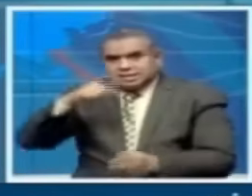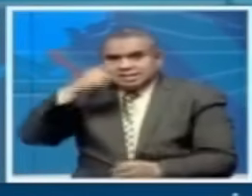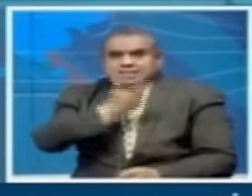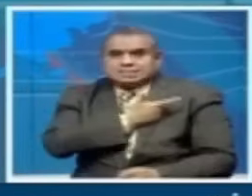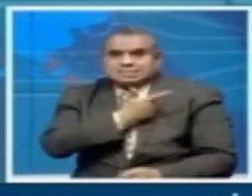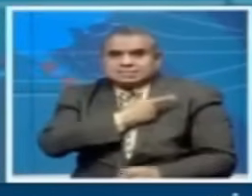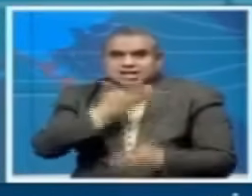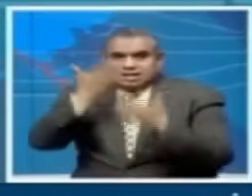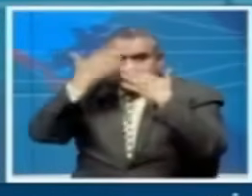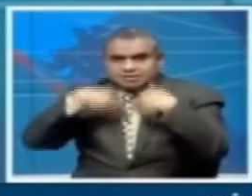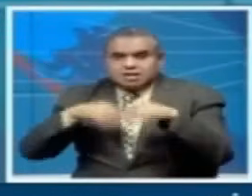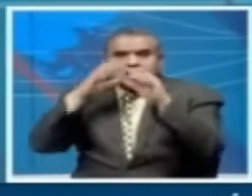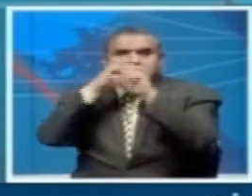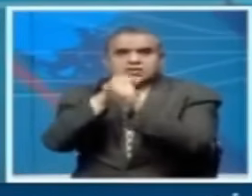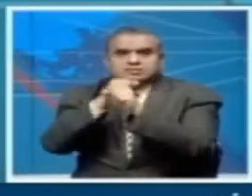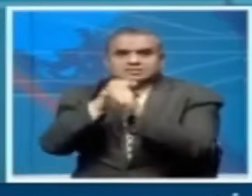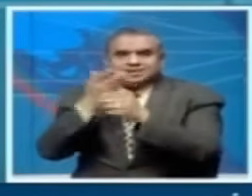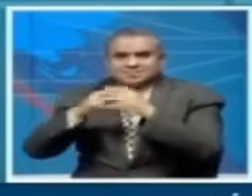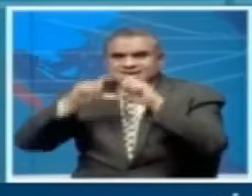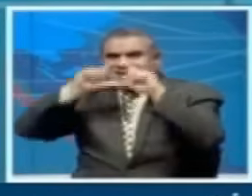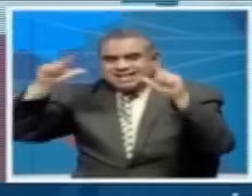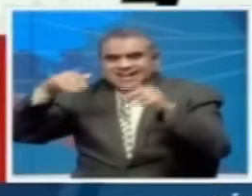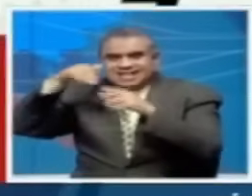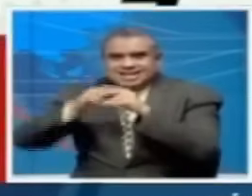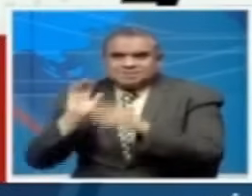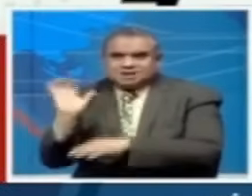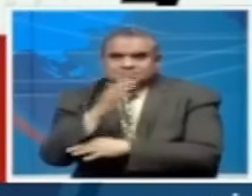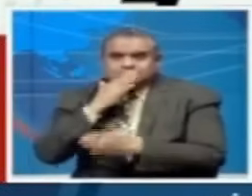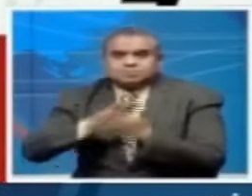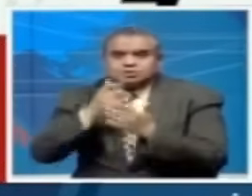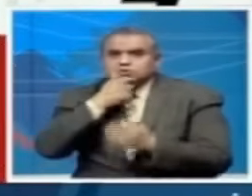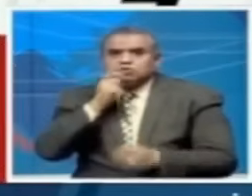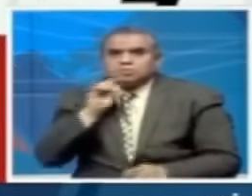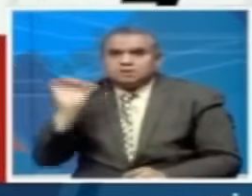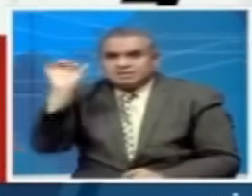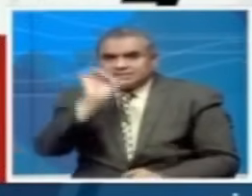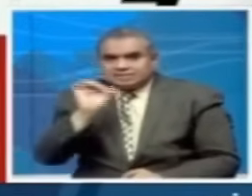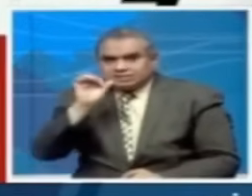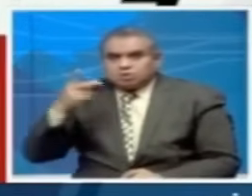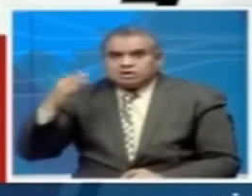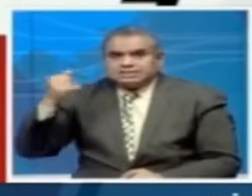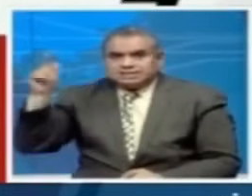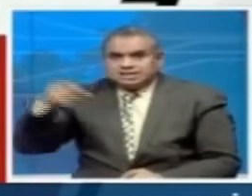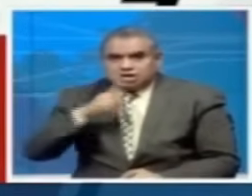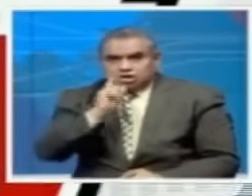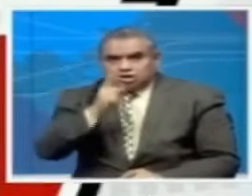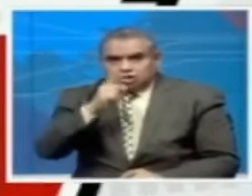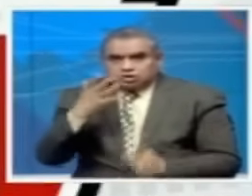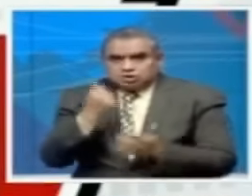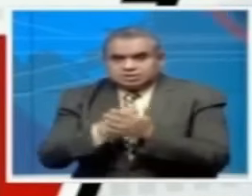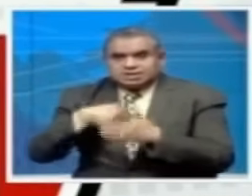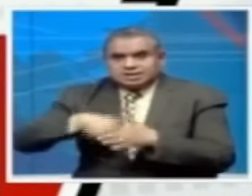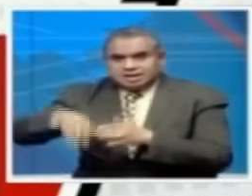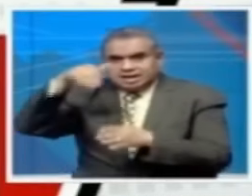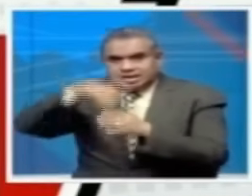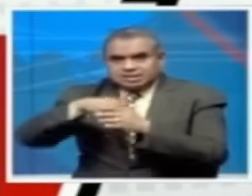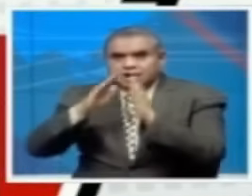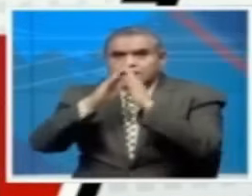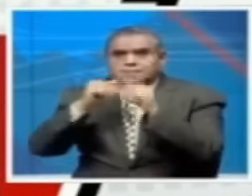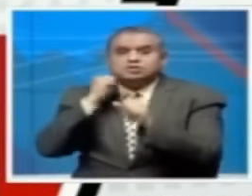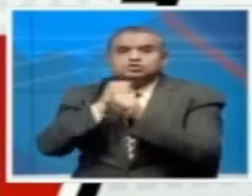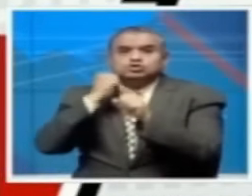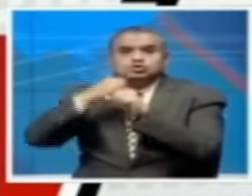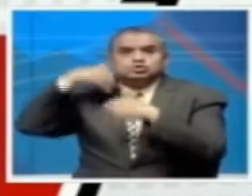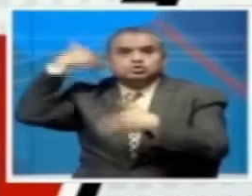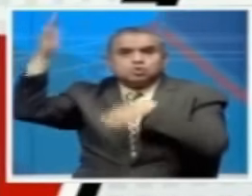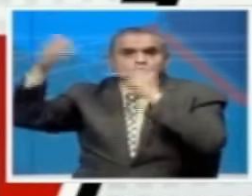الثلاثاء، حيث تبدأ فترة الصمت الانتخابي يومي 29 و30 من نوفمبر الجاري استعدادا لانتخابات